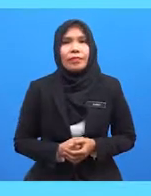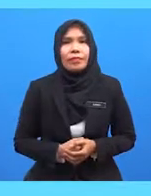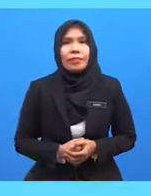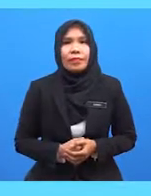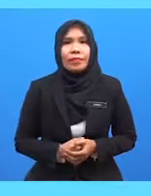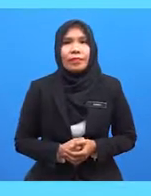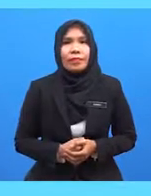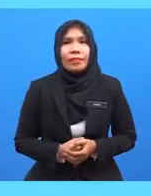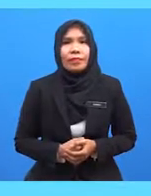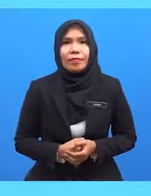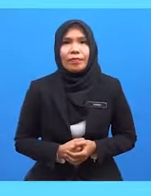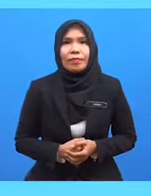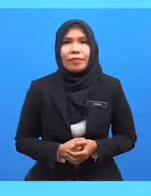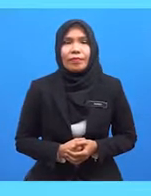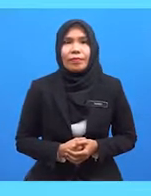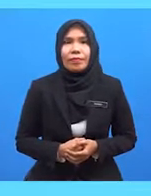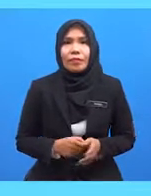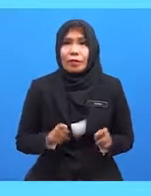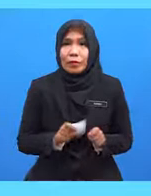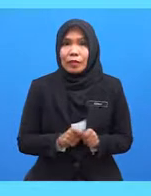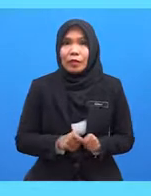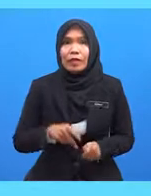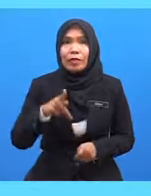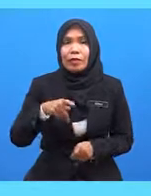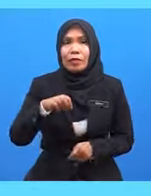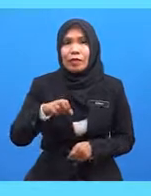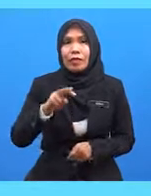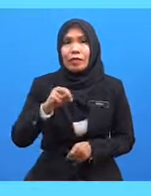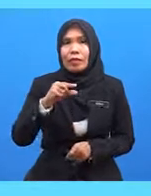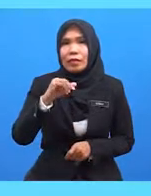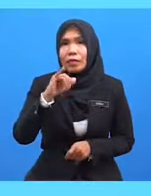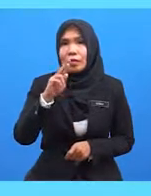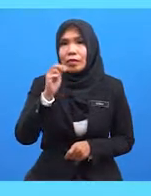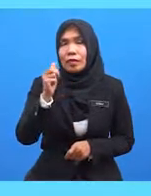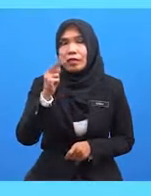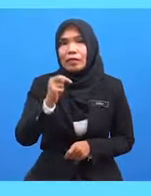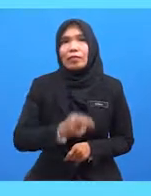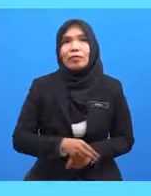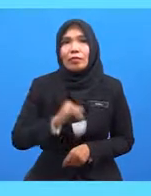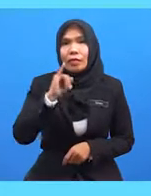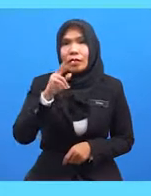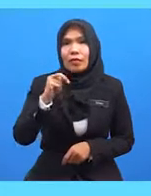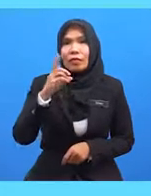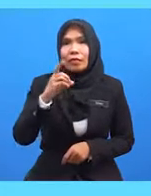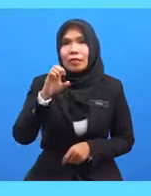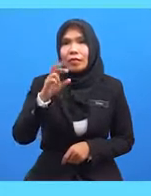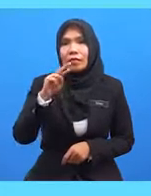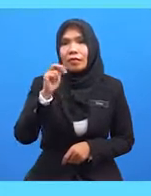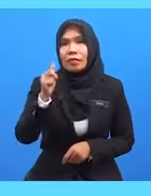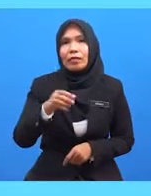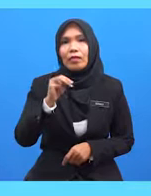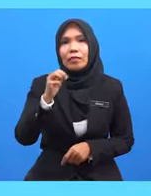ialah Pangeran Shah Bandar Muhammad Saleh atau Pangeran Indra Mahkota dengan